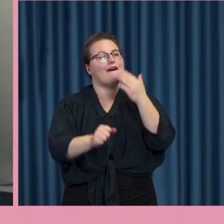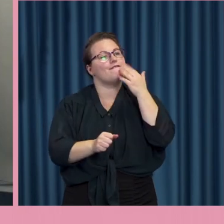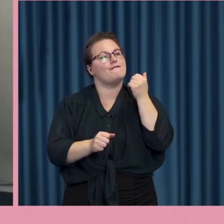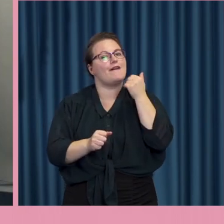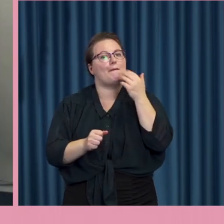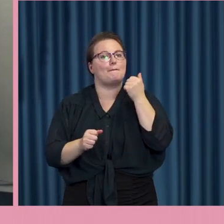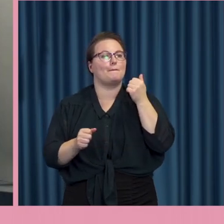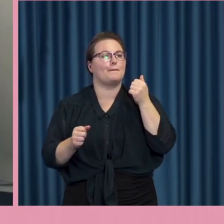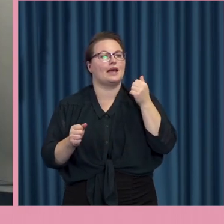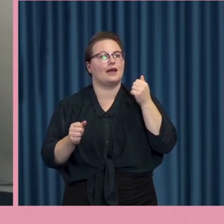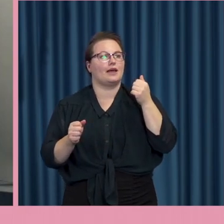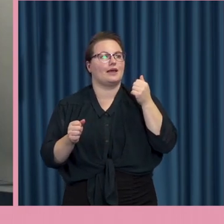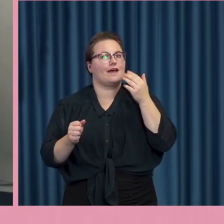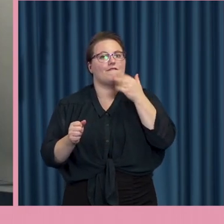är